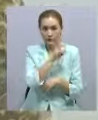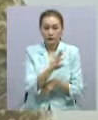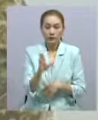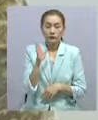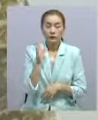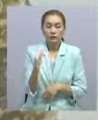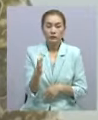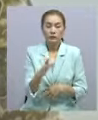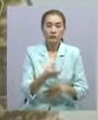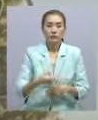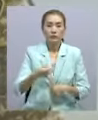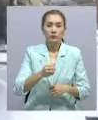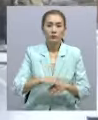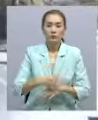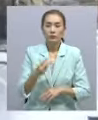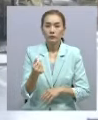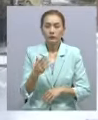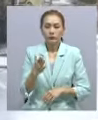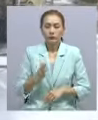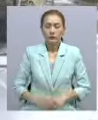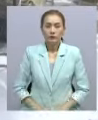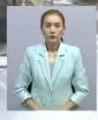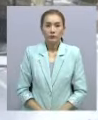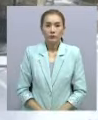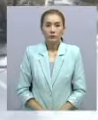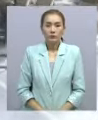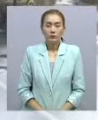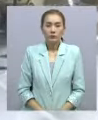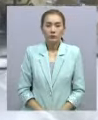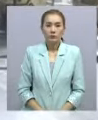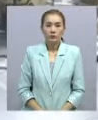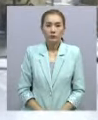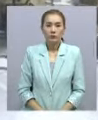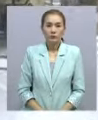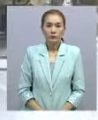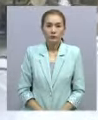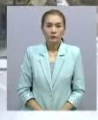плата из республиканского бюджета. Нурлыбек Бакылжан, Нургель Асылбек, Артур Бутпанов, телеканал Атырау.